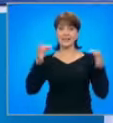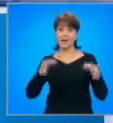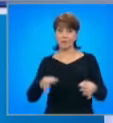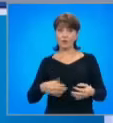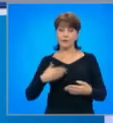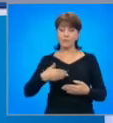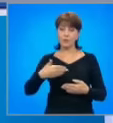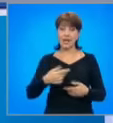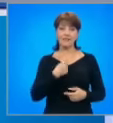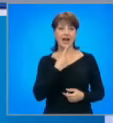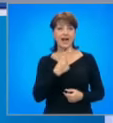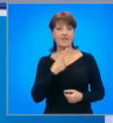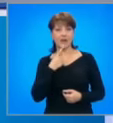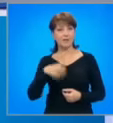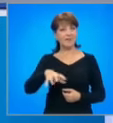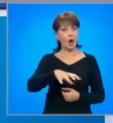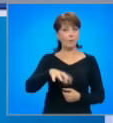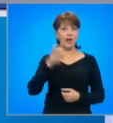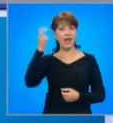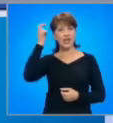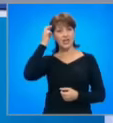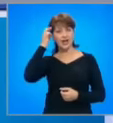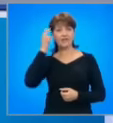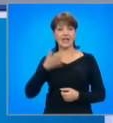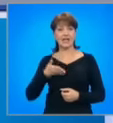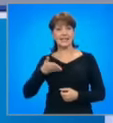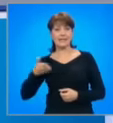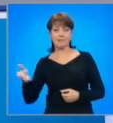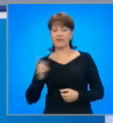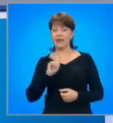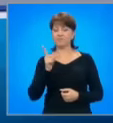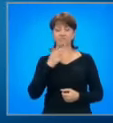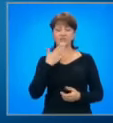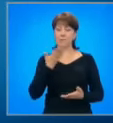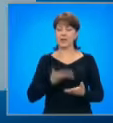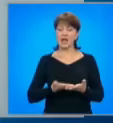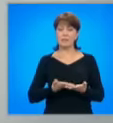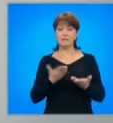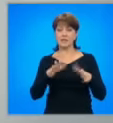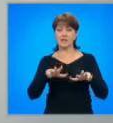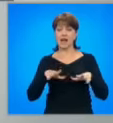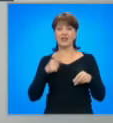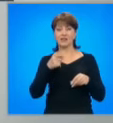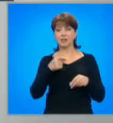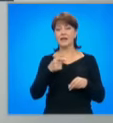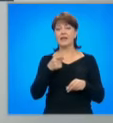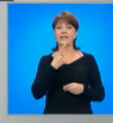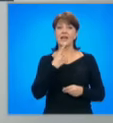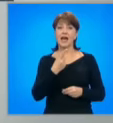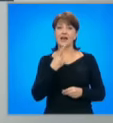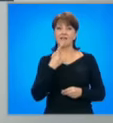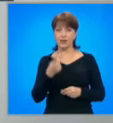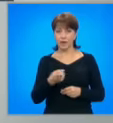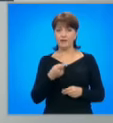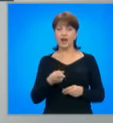последва референдумите в тези области. Киев и Западът не признават резултатите. Кремъл пък обяви, че